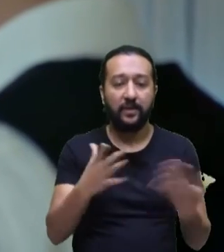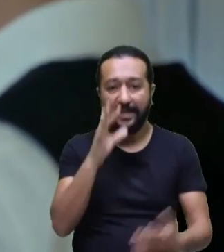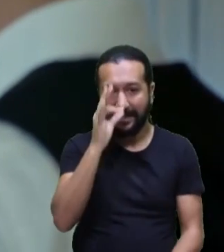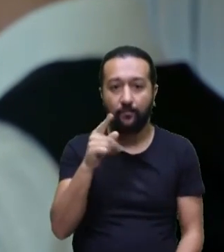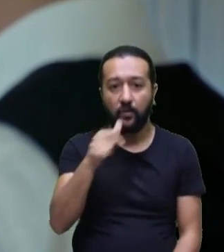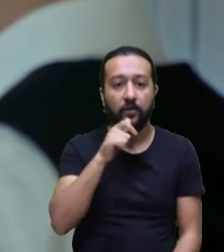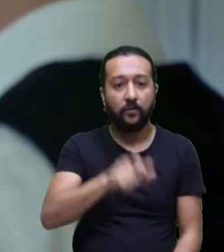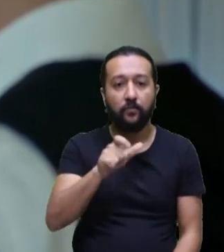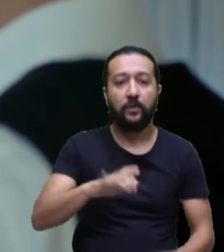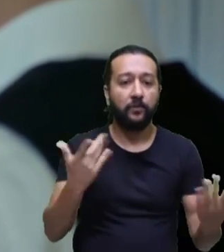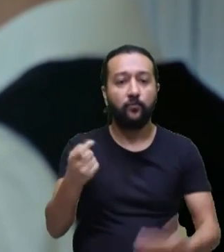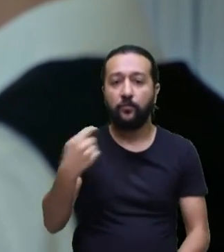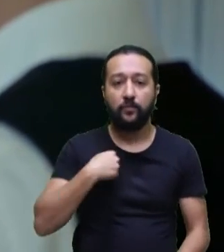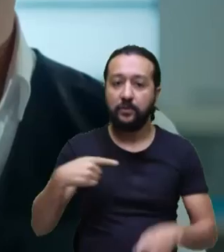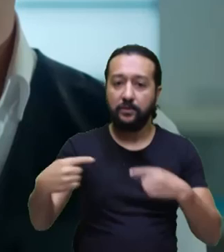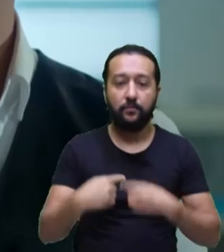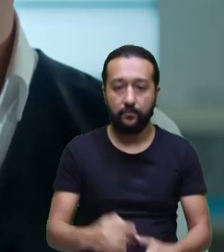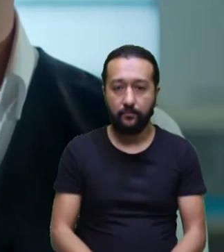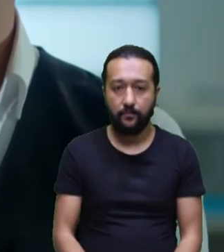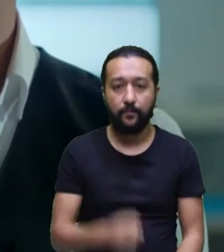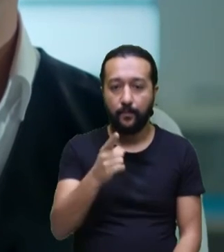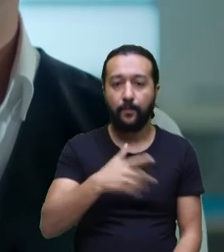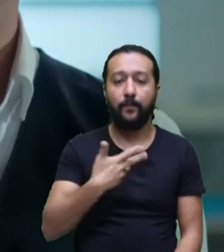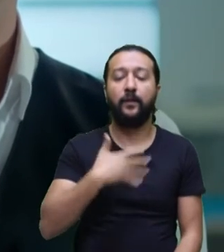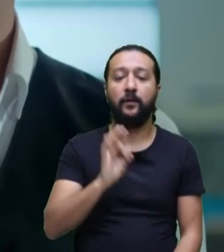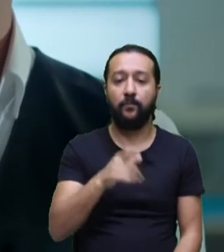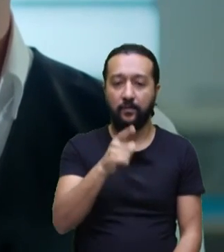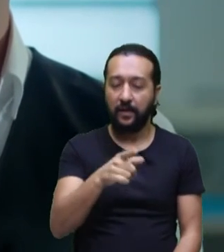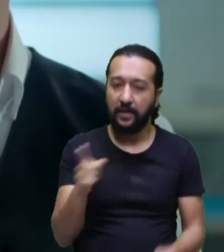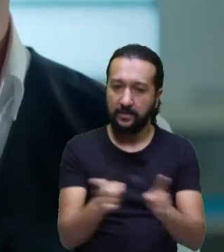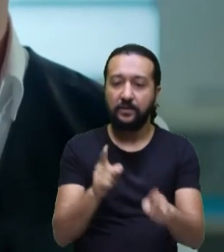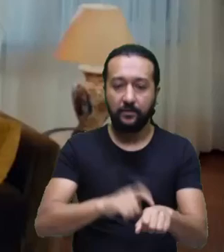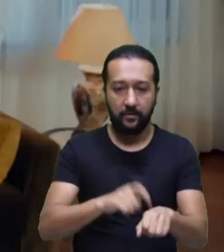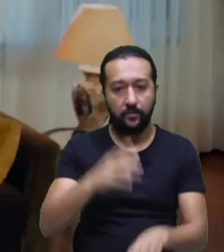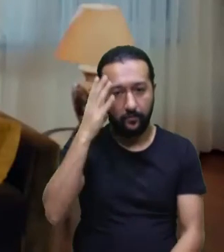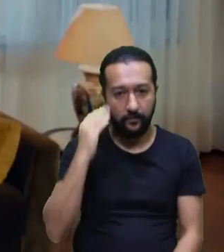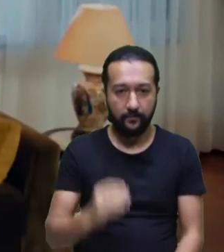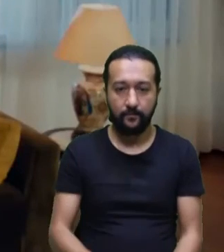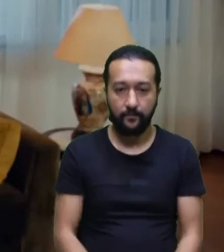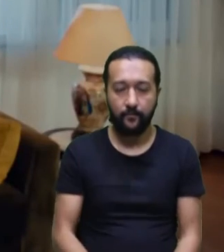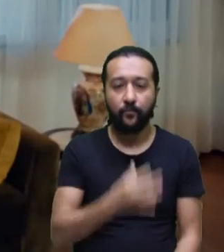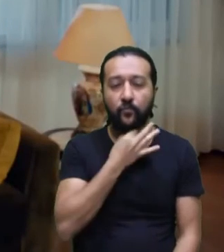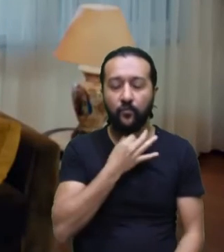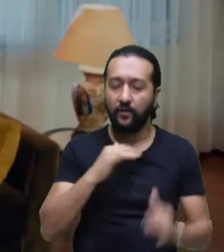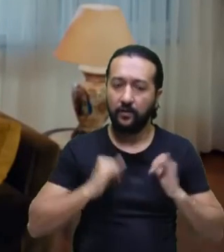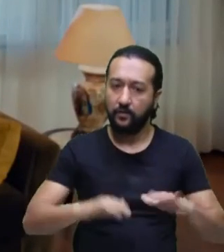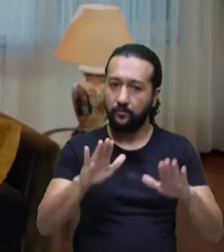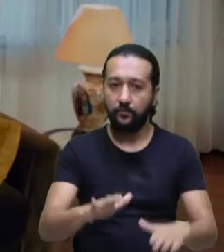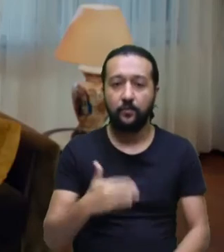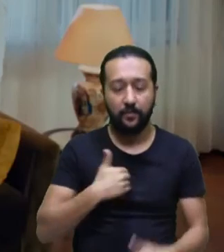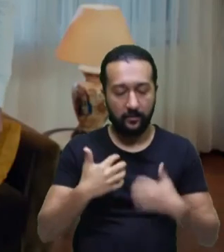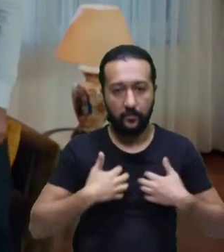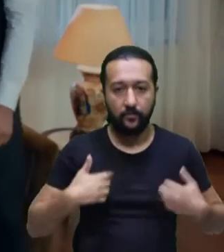zaman kimdi o adamlar? Nasıl buldular benim izimi? Merak etmeyin. En kısa zamanda öğreneceğim. Lütfen rahatınıza